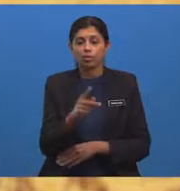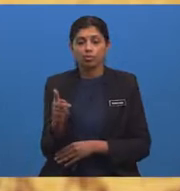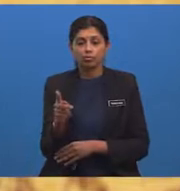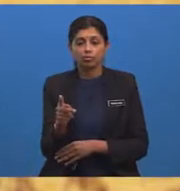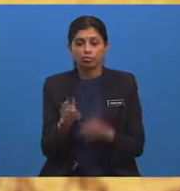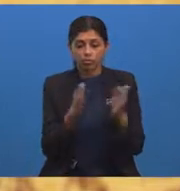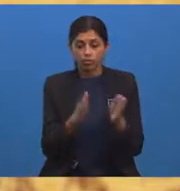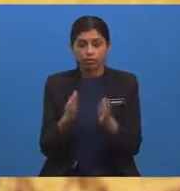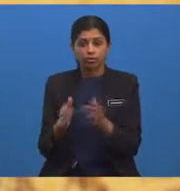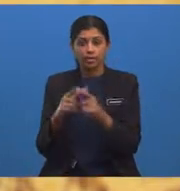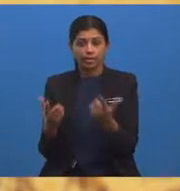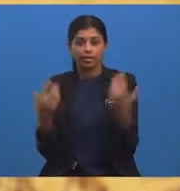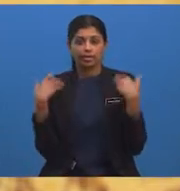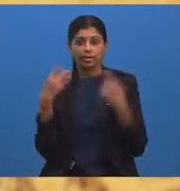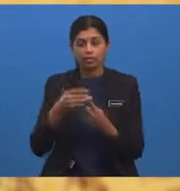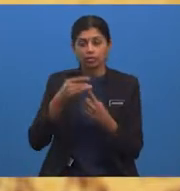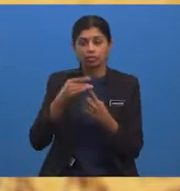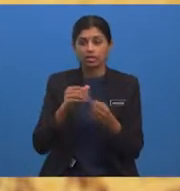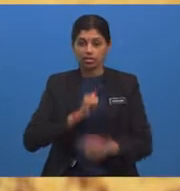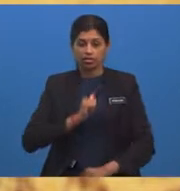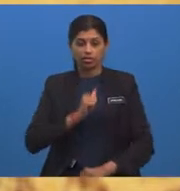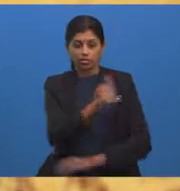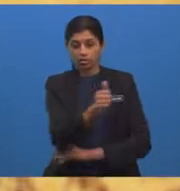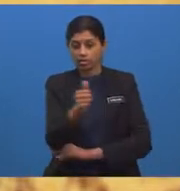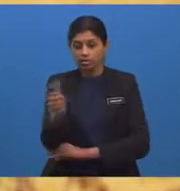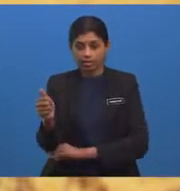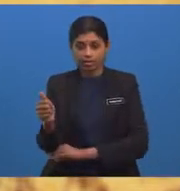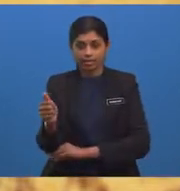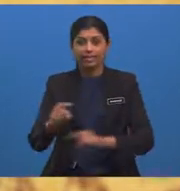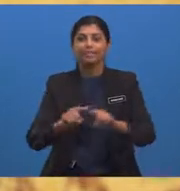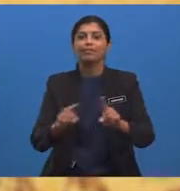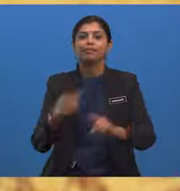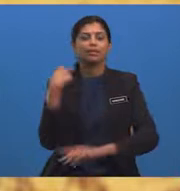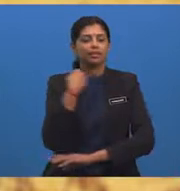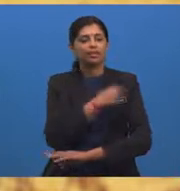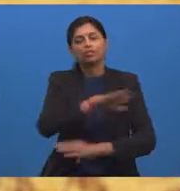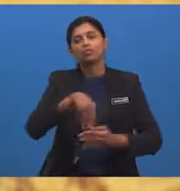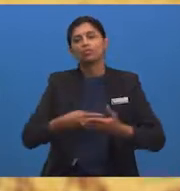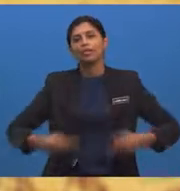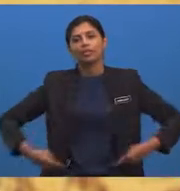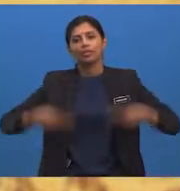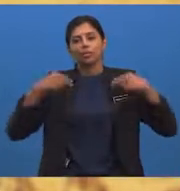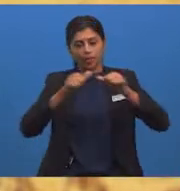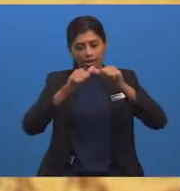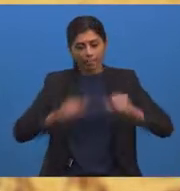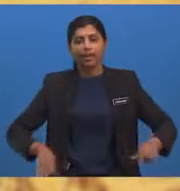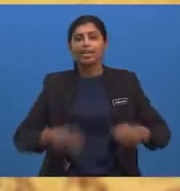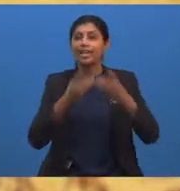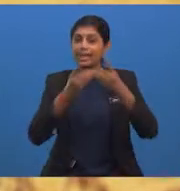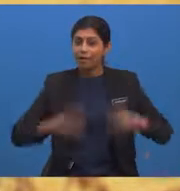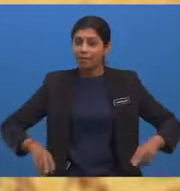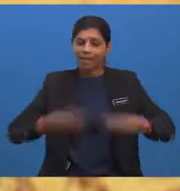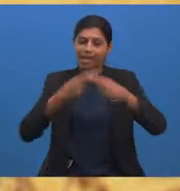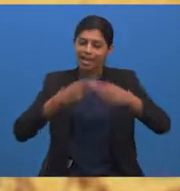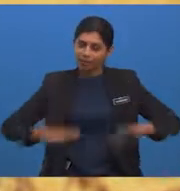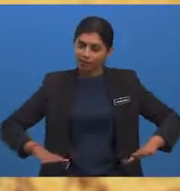ciri-ciri yang unik dan tersendiri, namun kita semua mampu hidup dengan aman, damai dan harmoni. Seperti